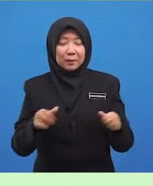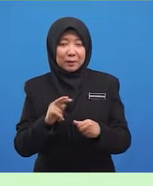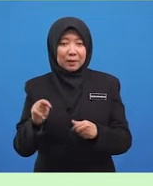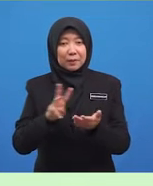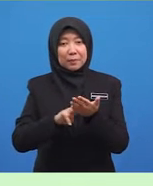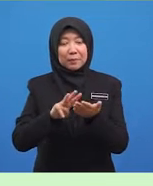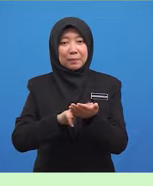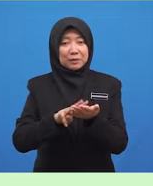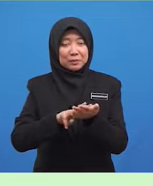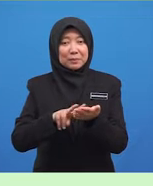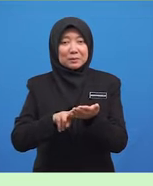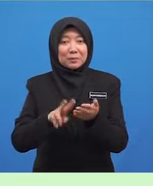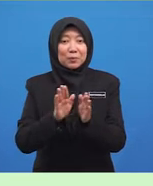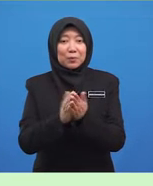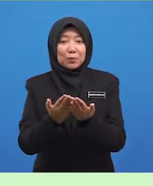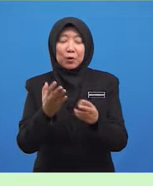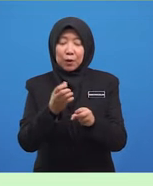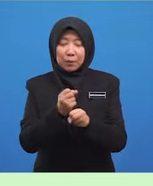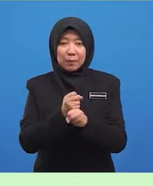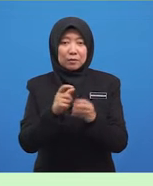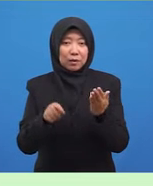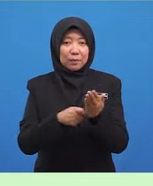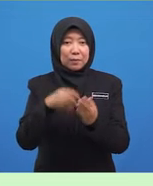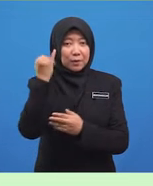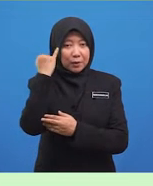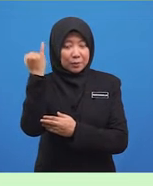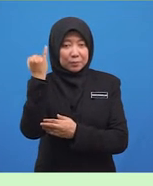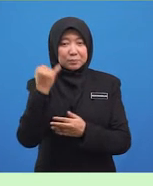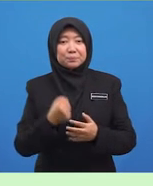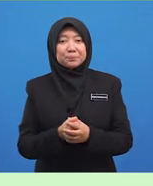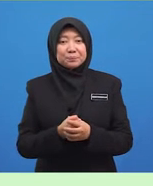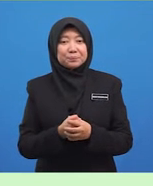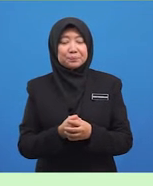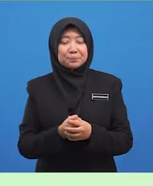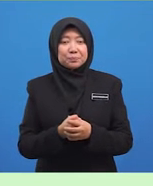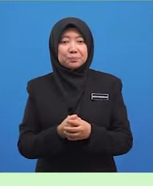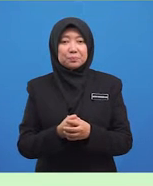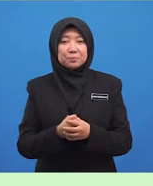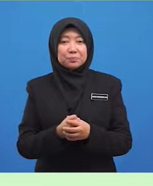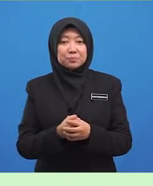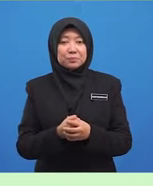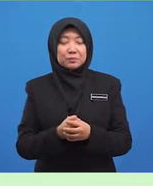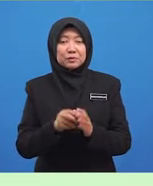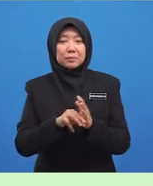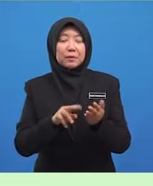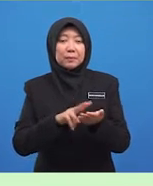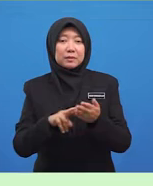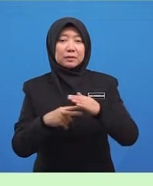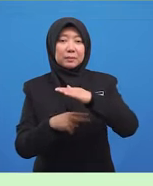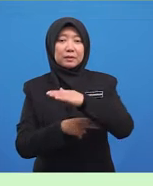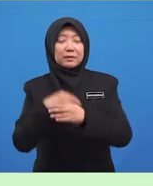Amalan membaca buku boleh menambahkan ilmu pengetahuan. Bak kata pepatah,